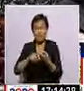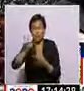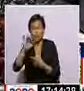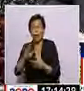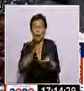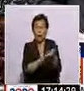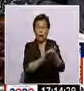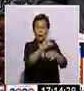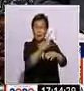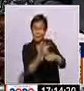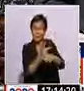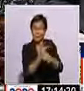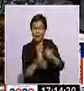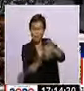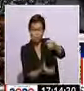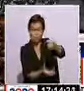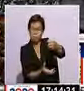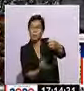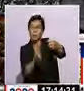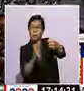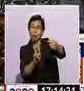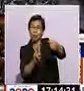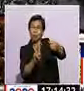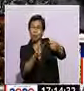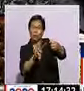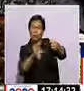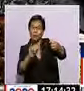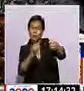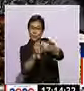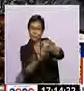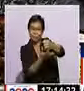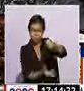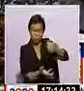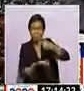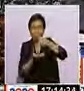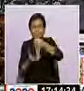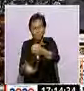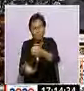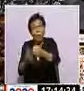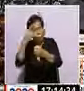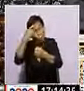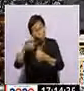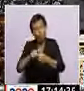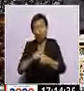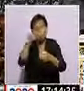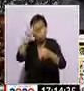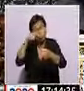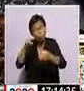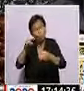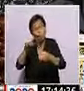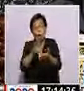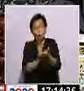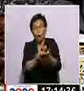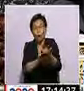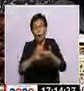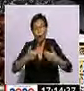sekolah kebangsaan, peruntukan sebanyak RM23 juta ringgit akan disediakan untuk memastikan